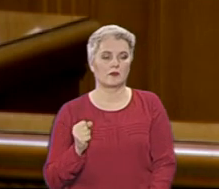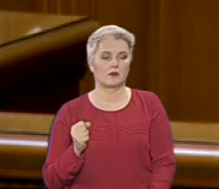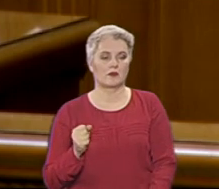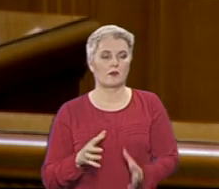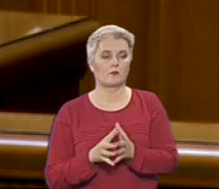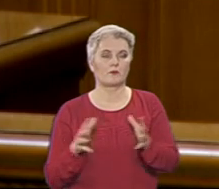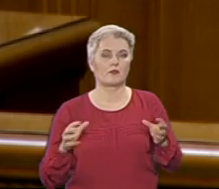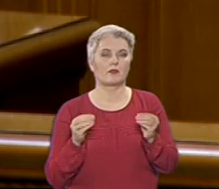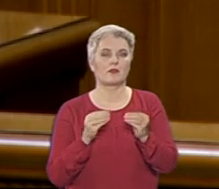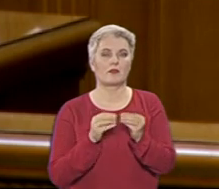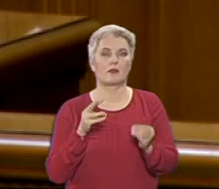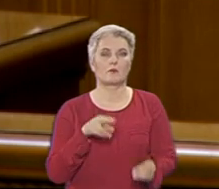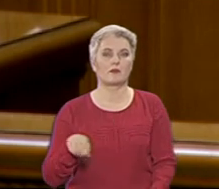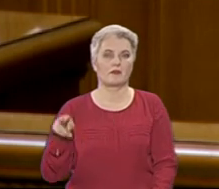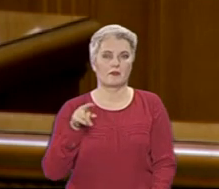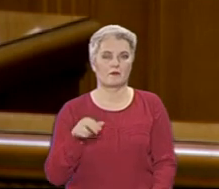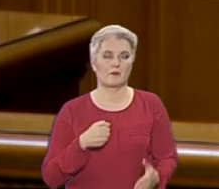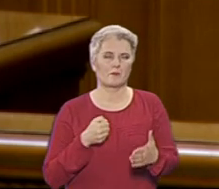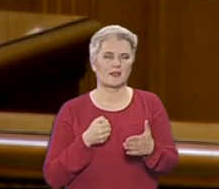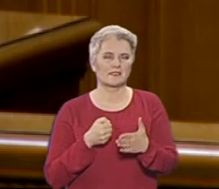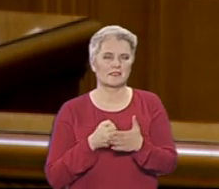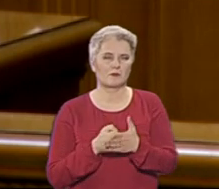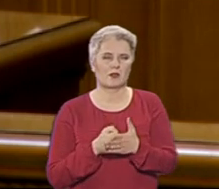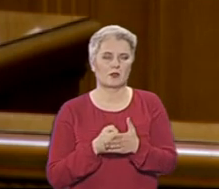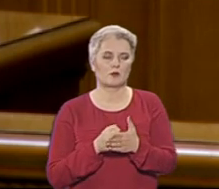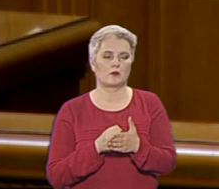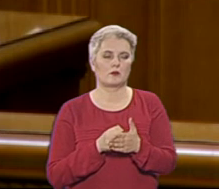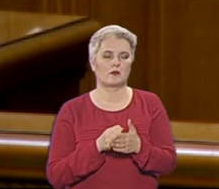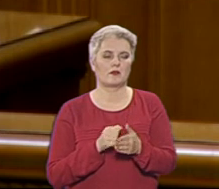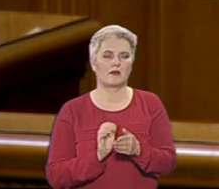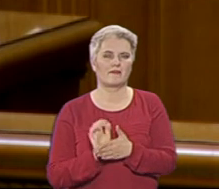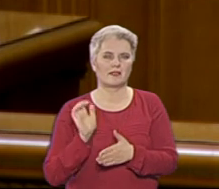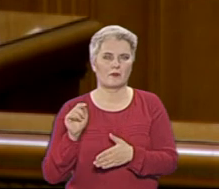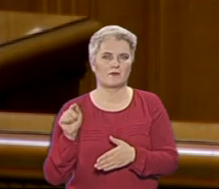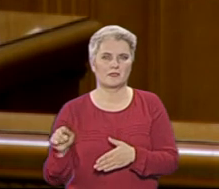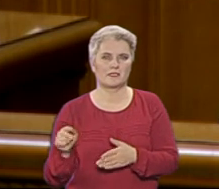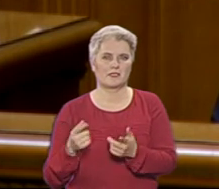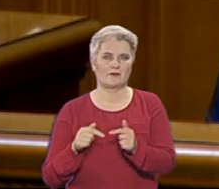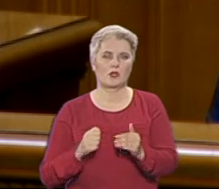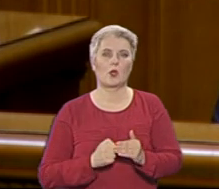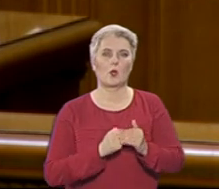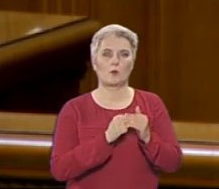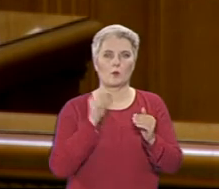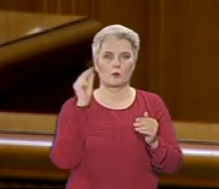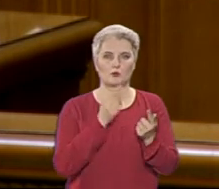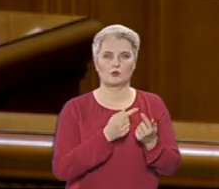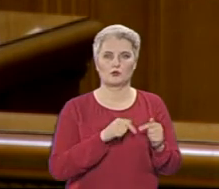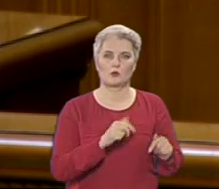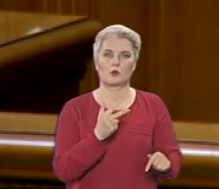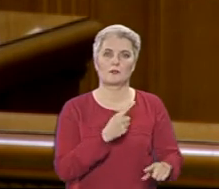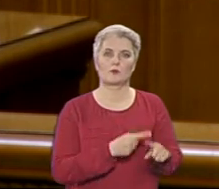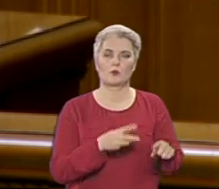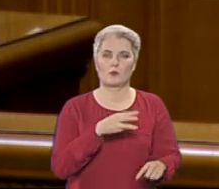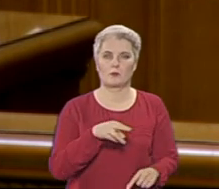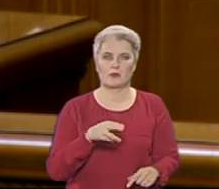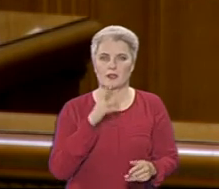більше ніж 10 мільярдів якраз максимально відправлено на ці сфери. Це опорні школи – 3,5 мільярди, це